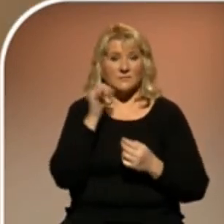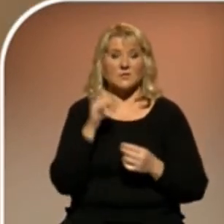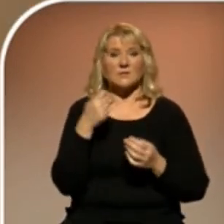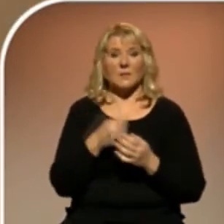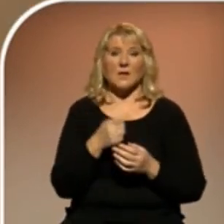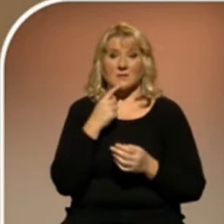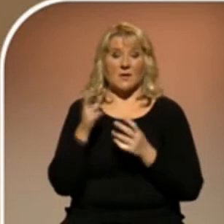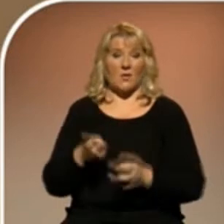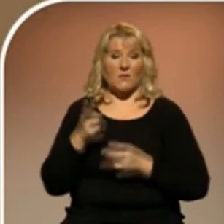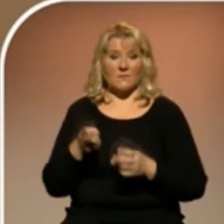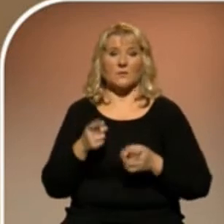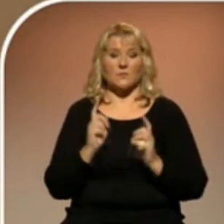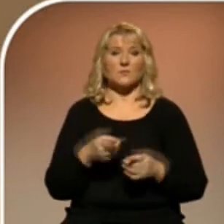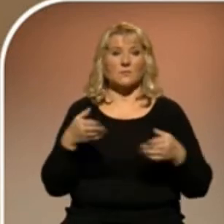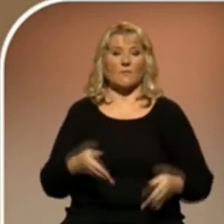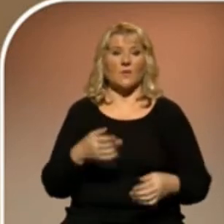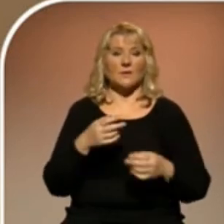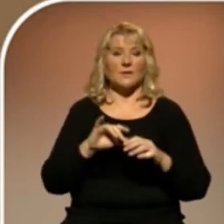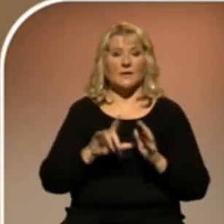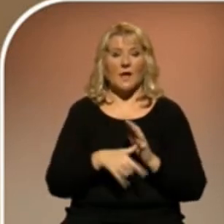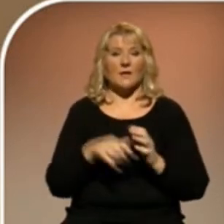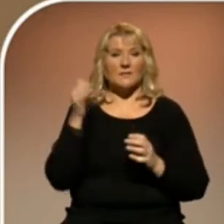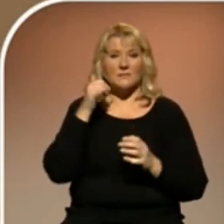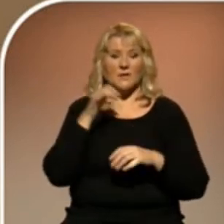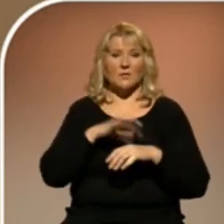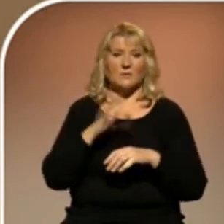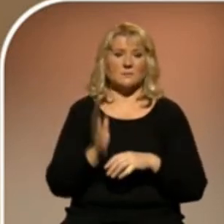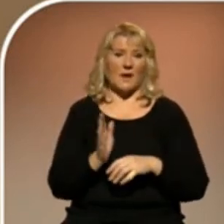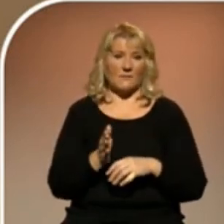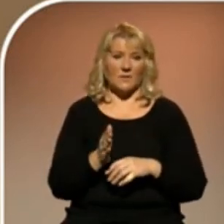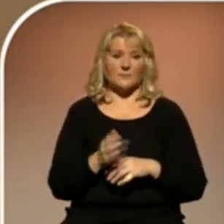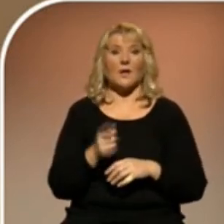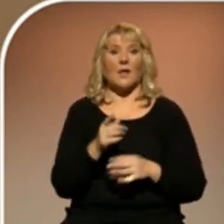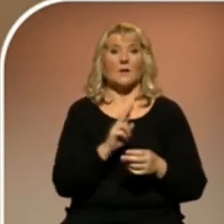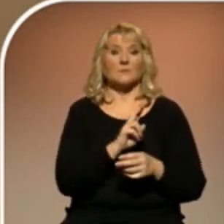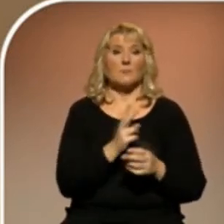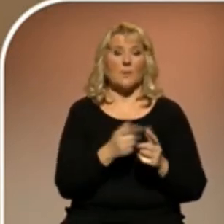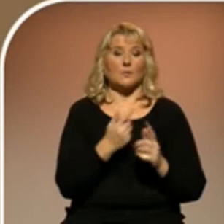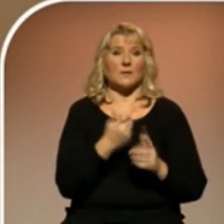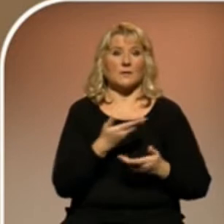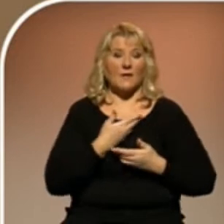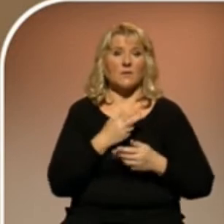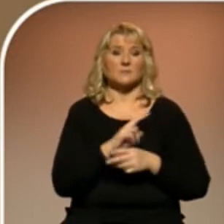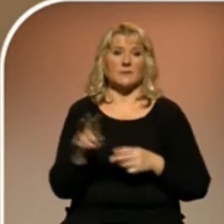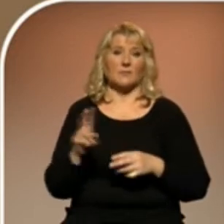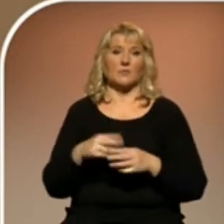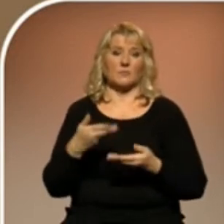je potřeba povolení od krajské veterinární správy, ale v podstatě stačí splnit jejich podmínky a oni vám teda... A v čem je